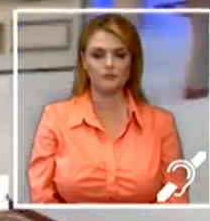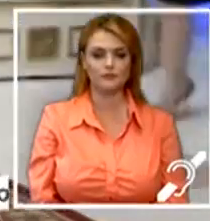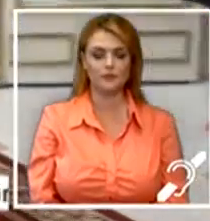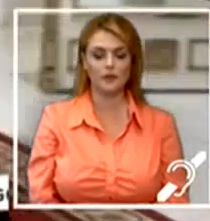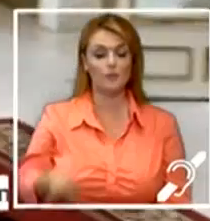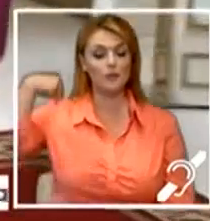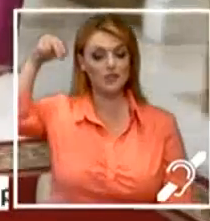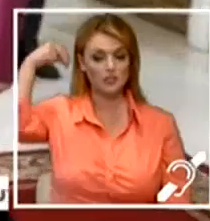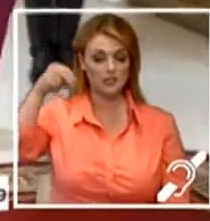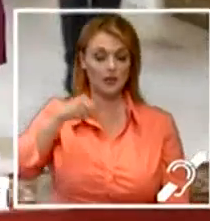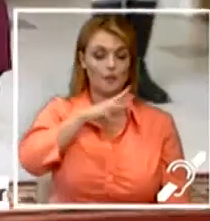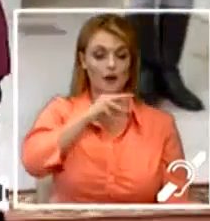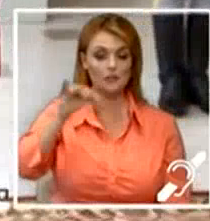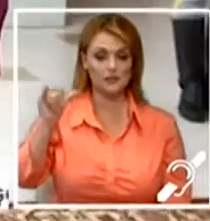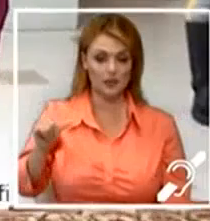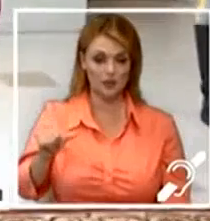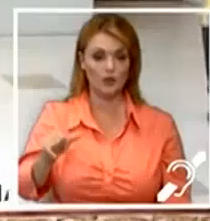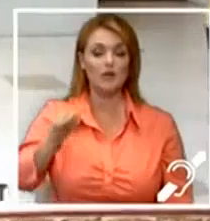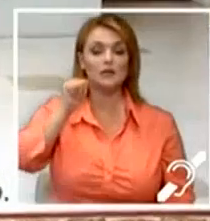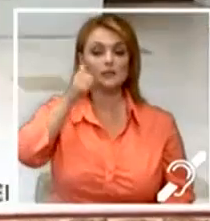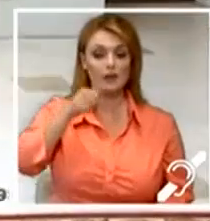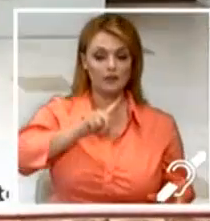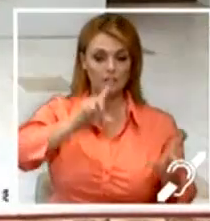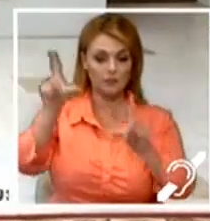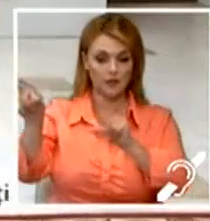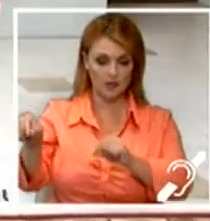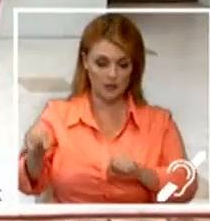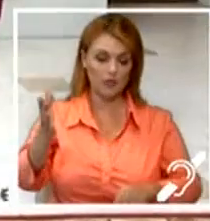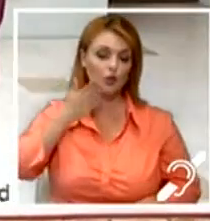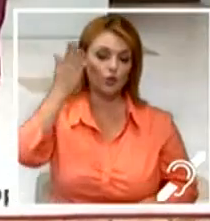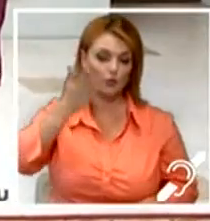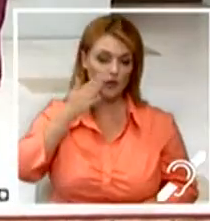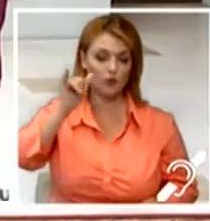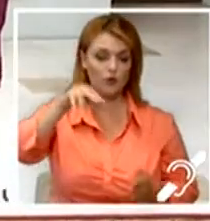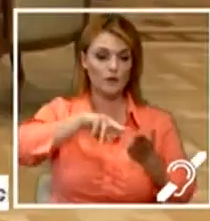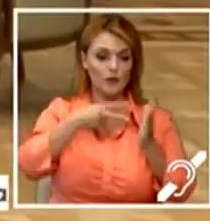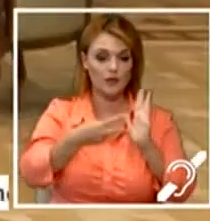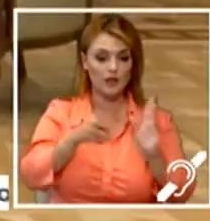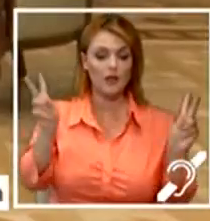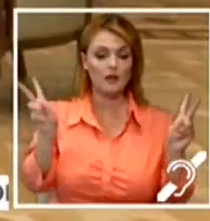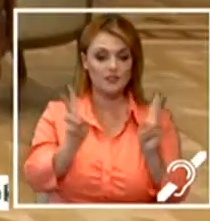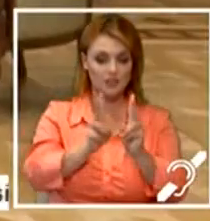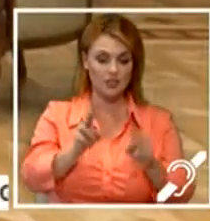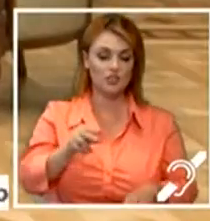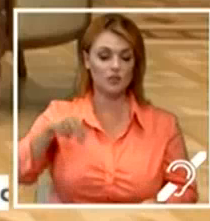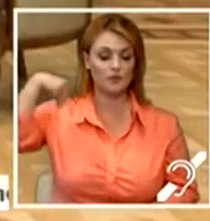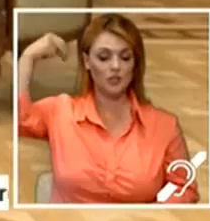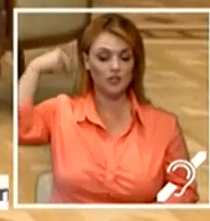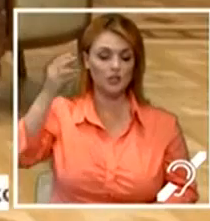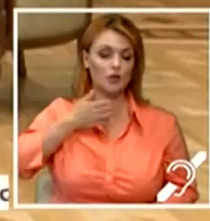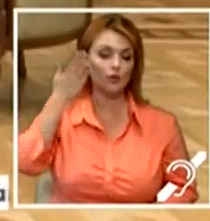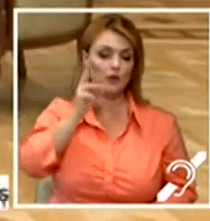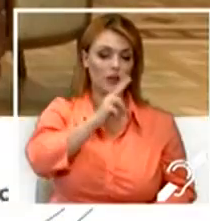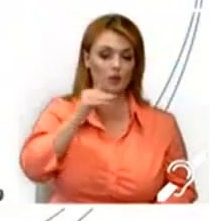Maia Sandu, președintele Republicii Moldova, se va afla mâine într-o vizită oficială la București, la invitația președintelui român Klaus